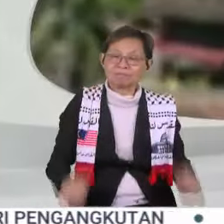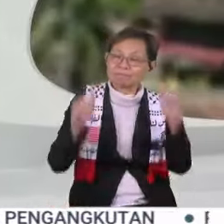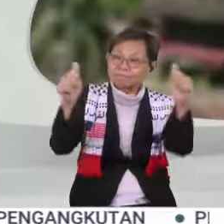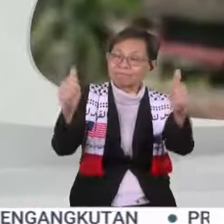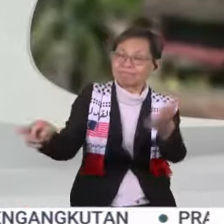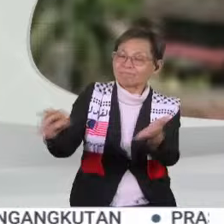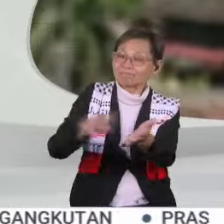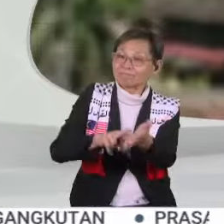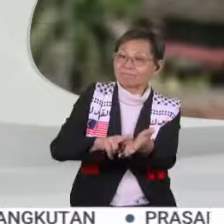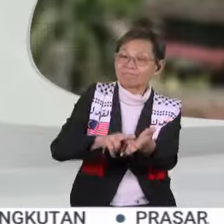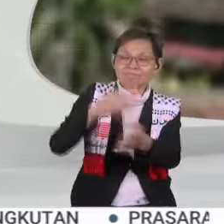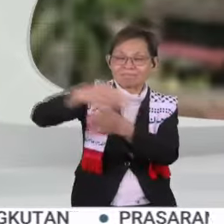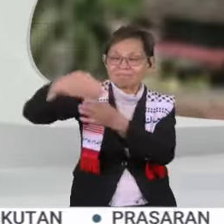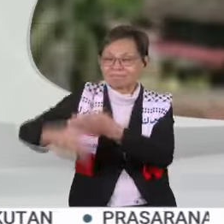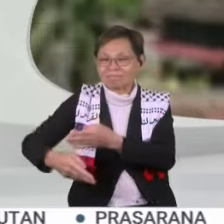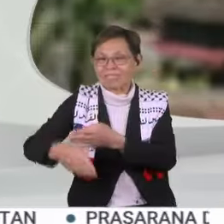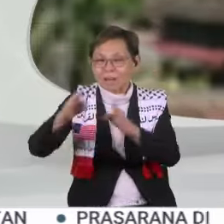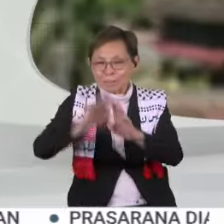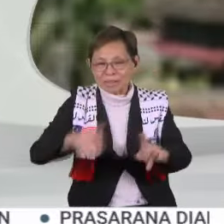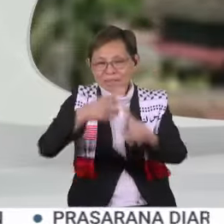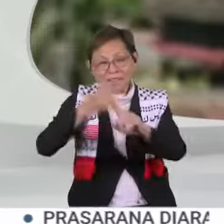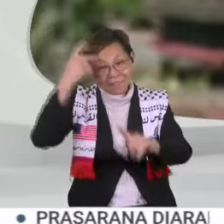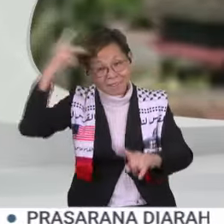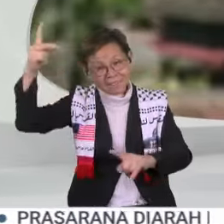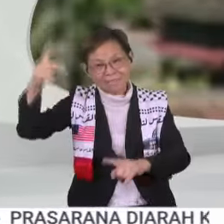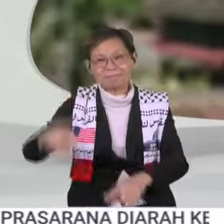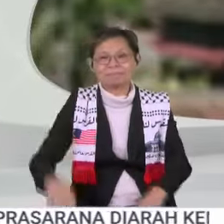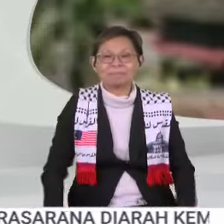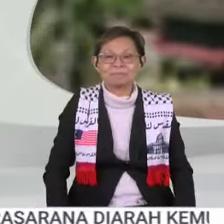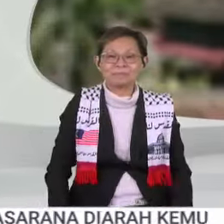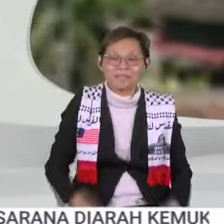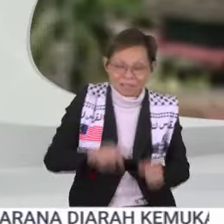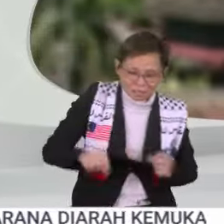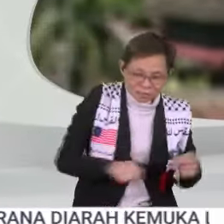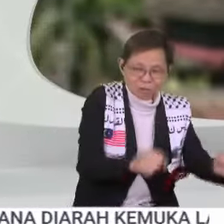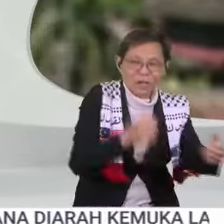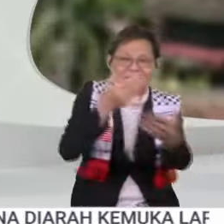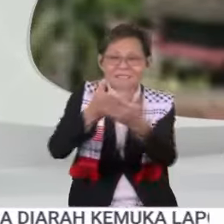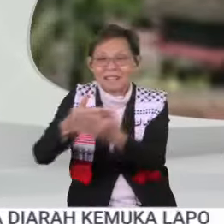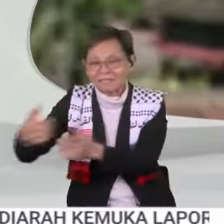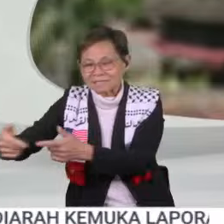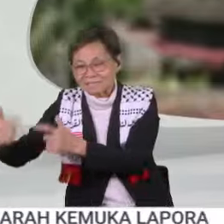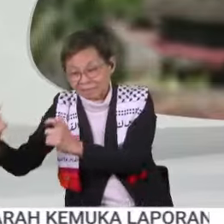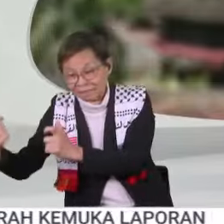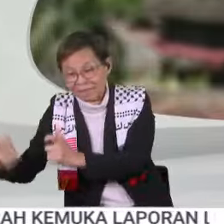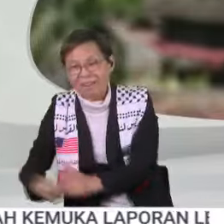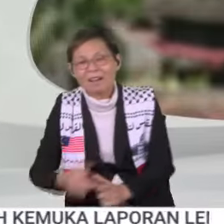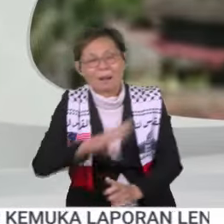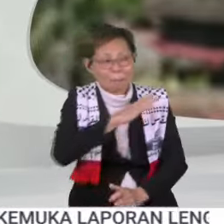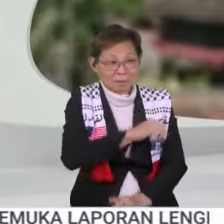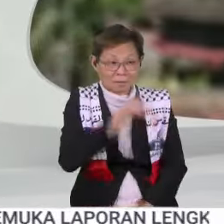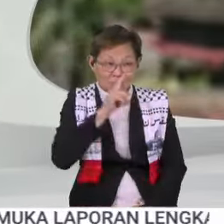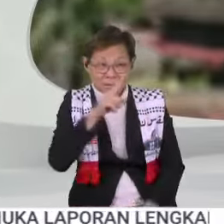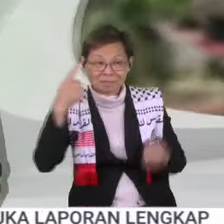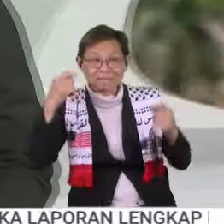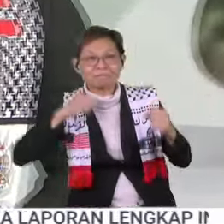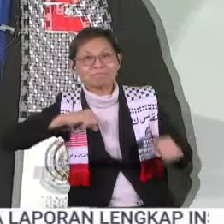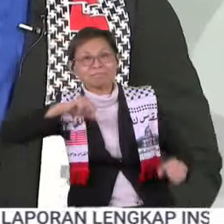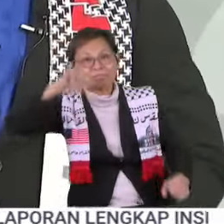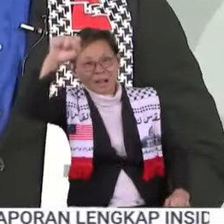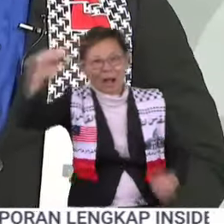Baiklah, laporan itu tadi mengakhiri perkembangan dari Kelantan. Dari sungai hingga ke segara, Palestin pasti